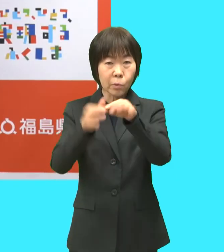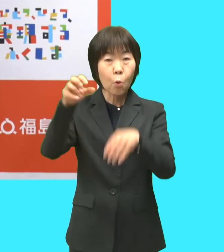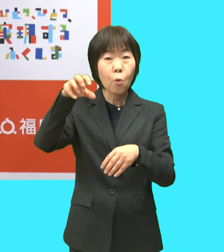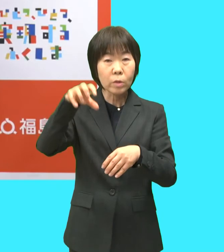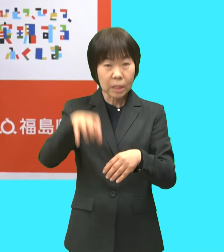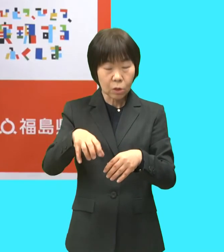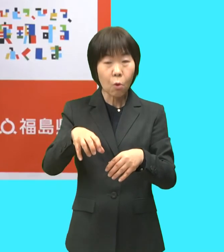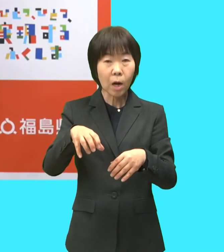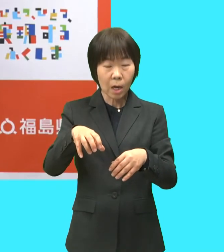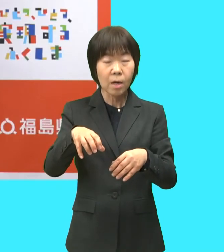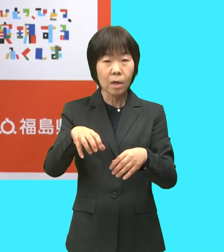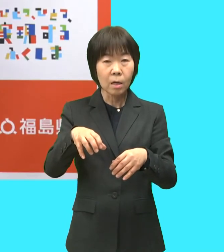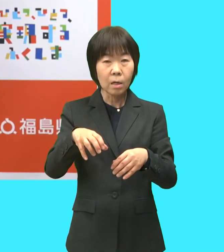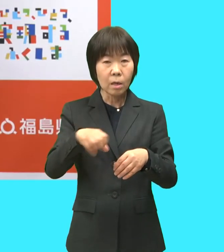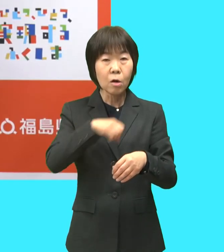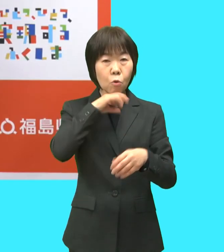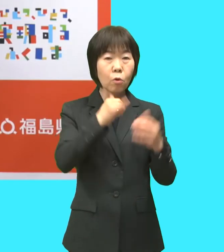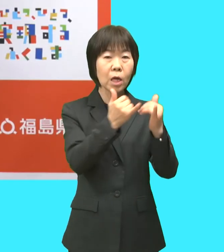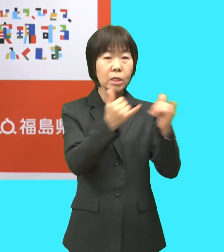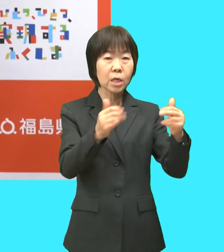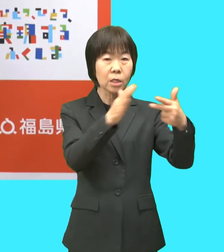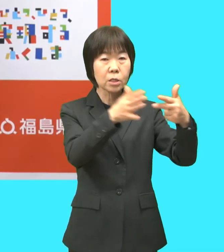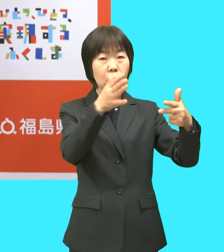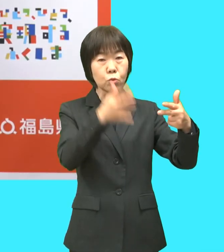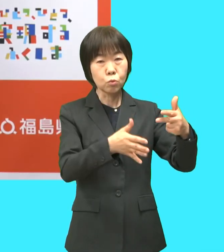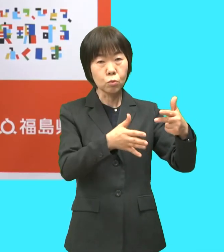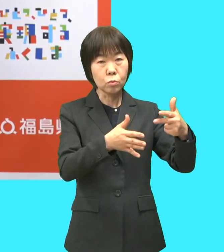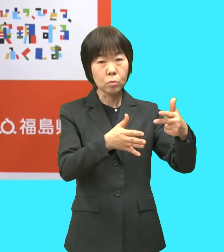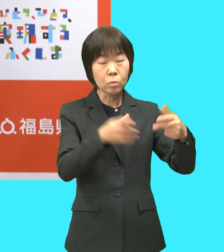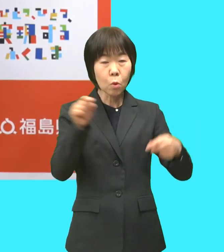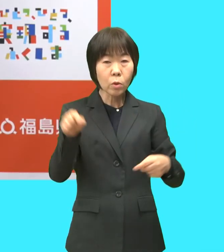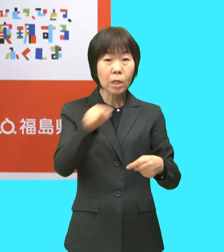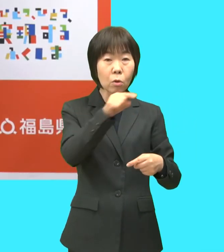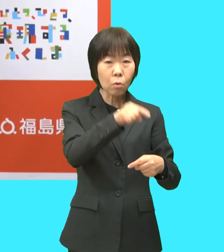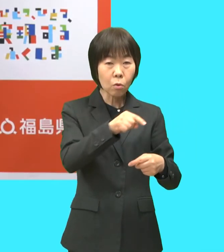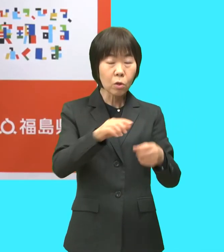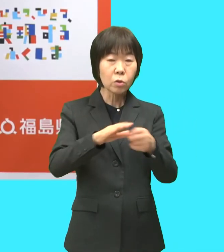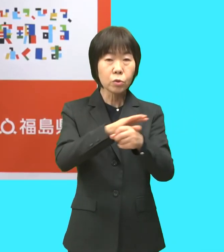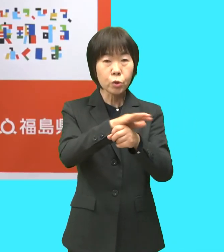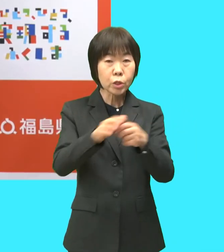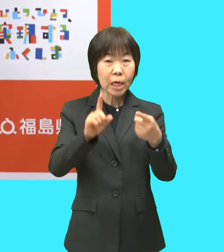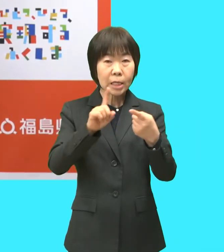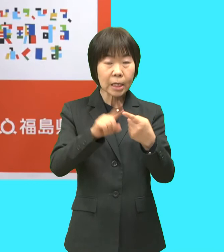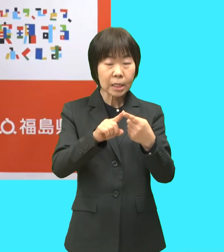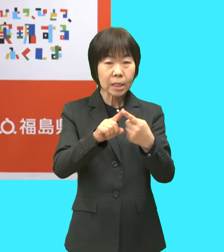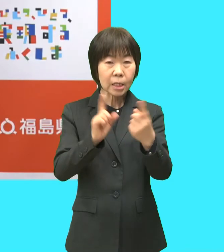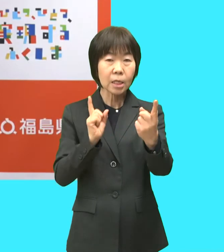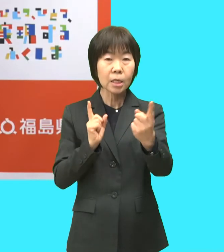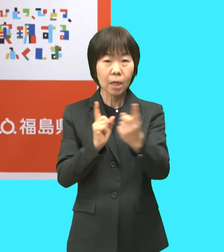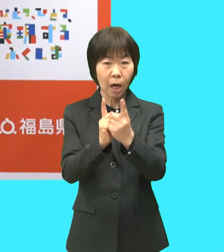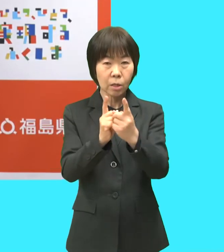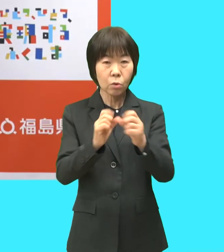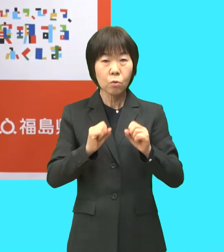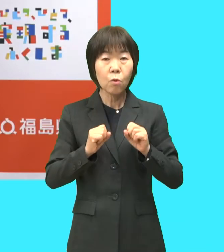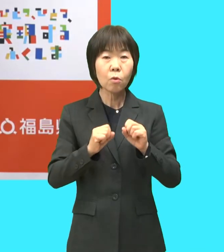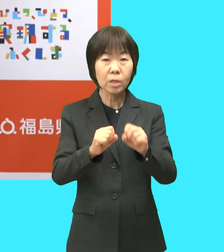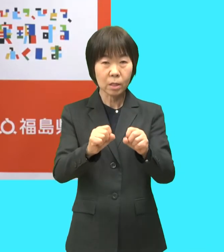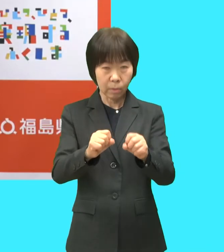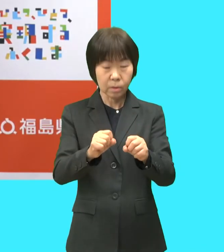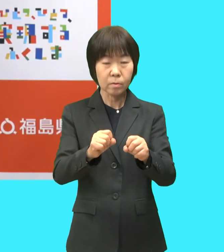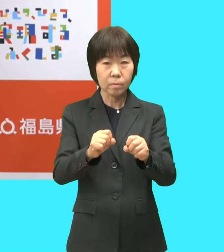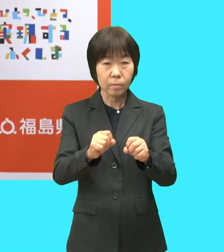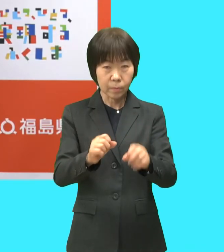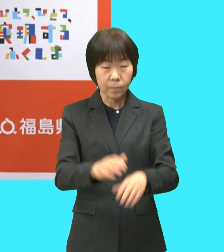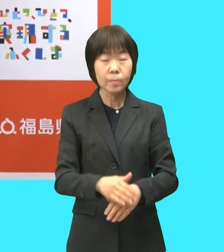ったり、あるいは高齢者施設、こういったところに我々まさに重点的に対応を講じているところですので、こうい